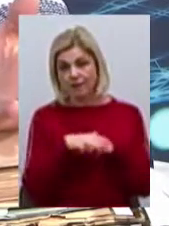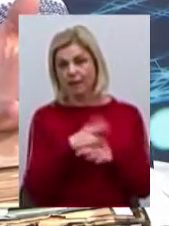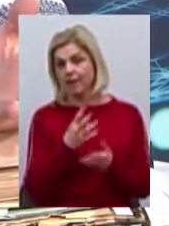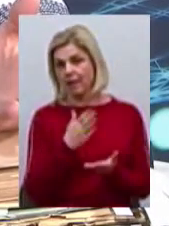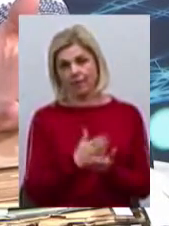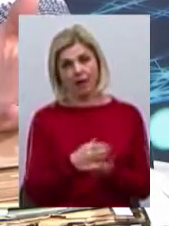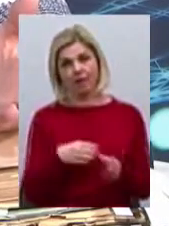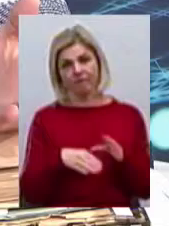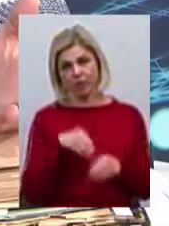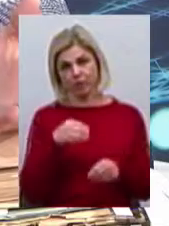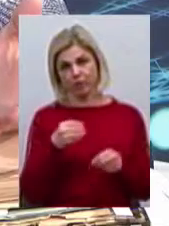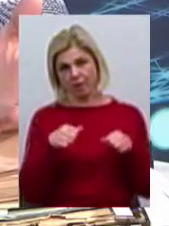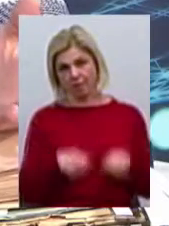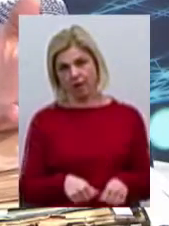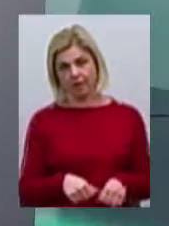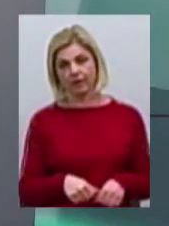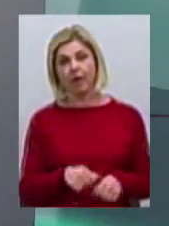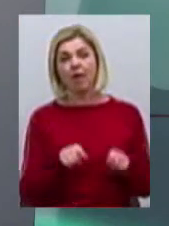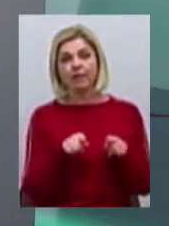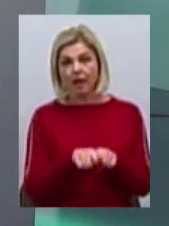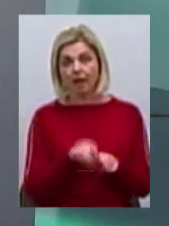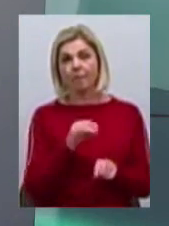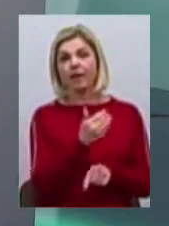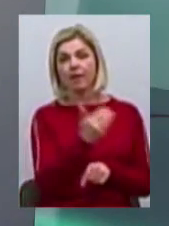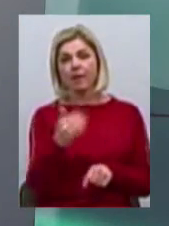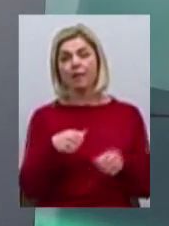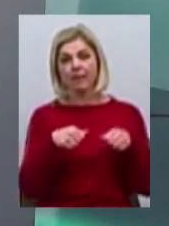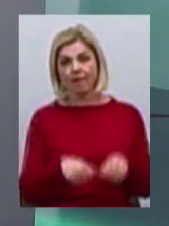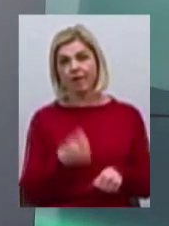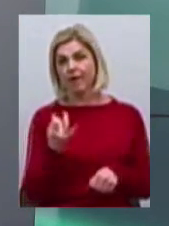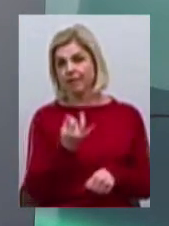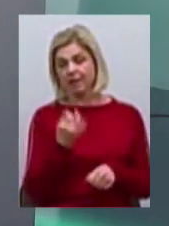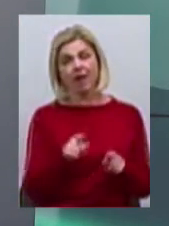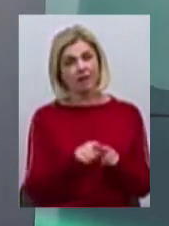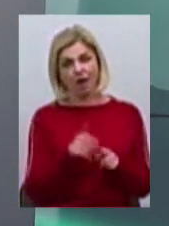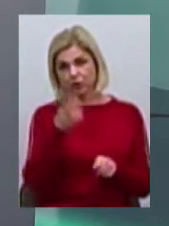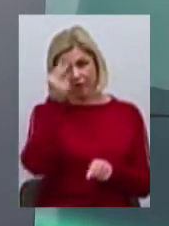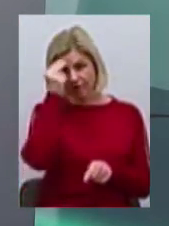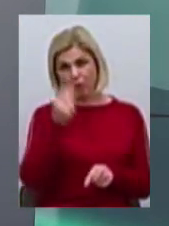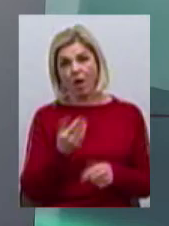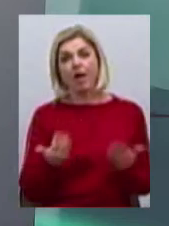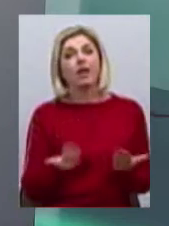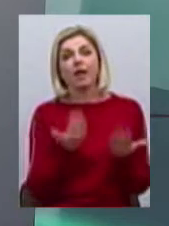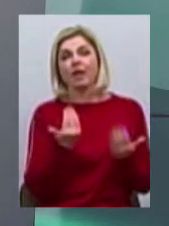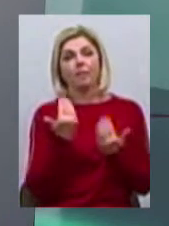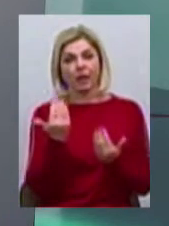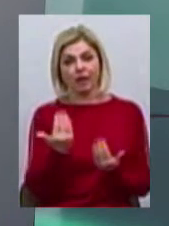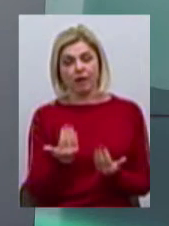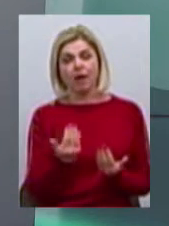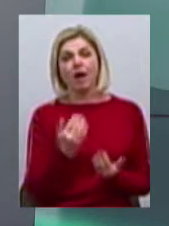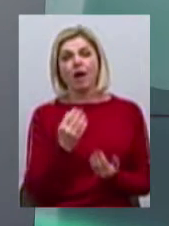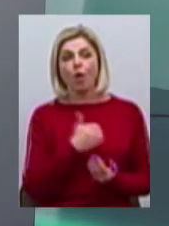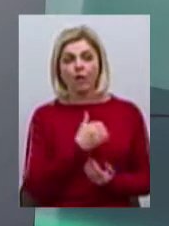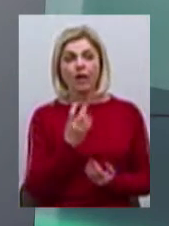ніяких виборчих прав. Тобто, таким чином і їх права, і інтереси також не були захищені? Як? Яким чином їх права і інтереси? Хоча у нас не так